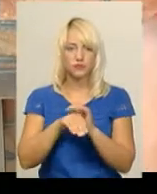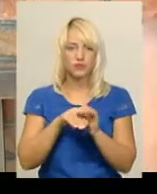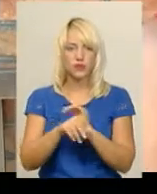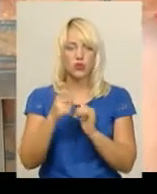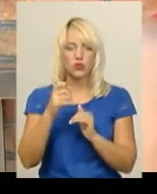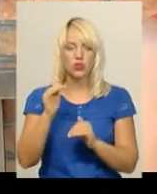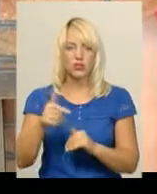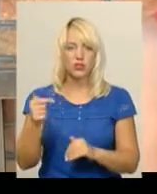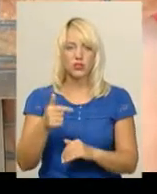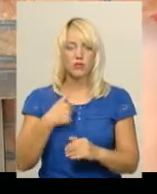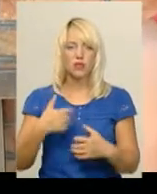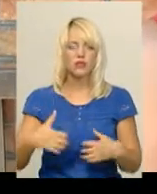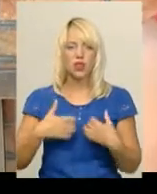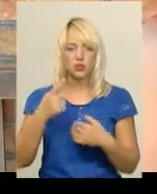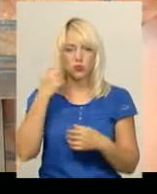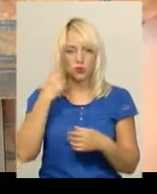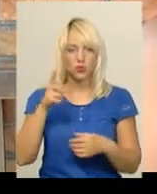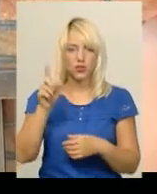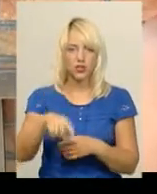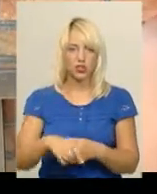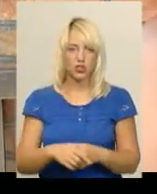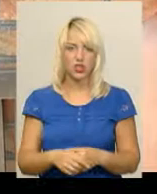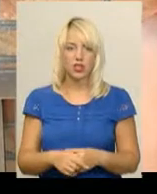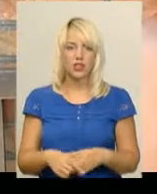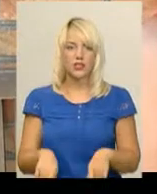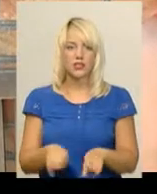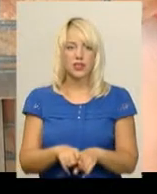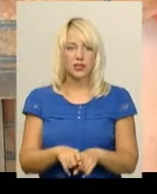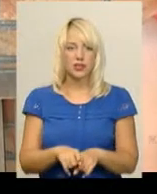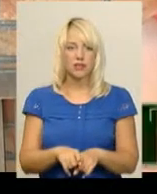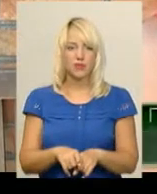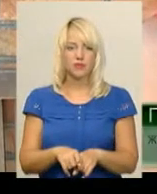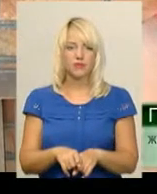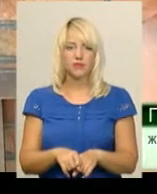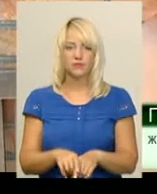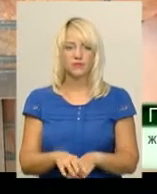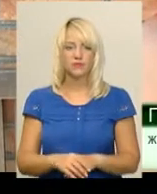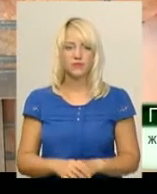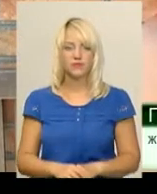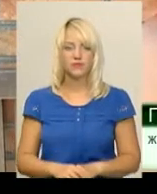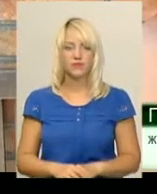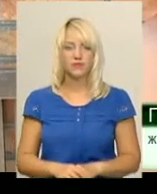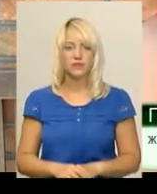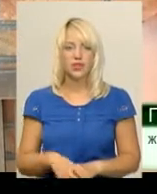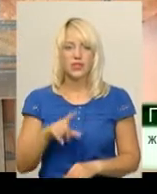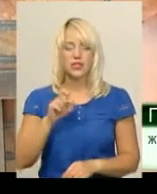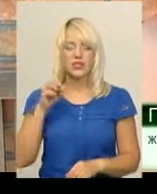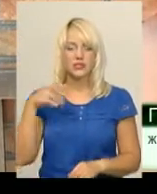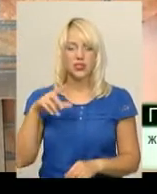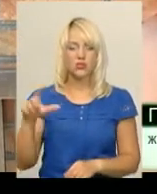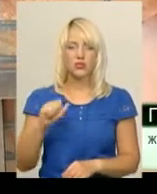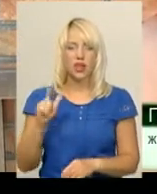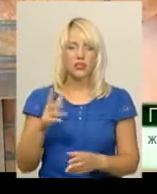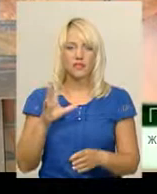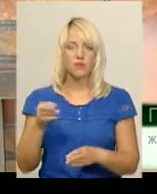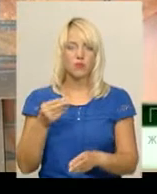Мені страшно подумати, зараз за світло, за газ, за все